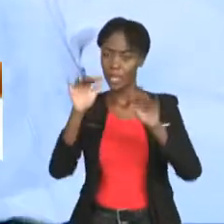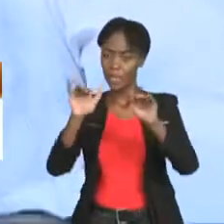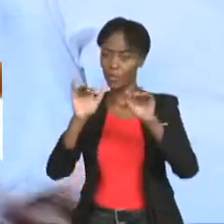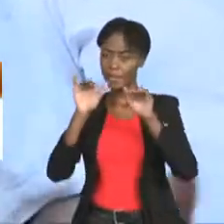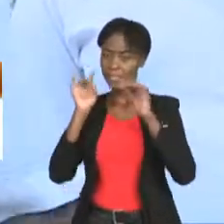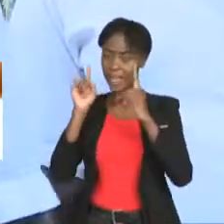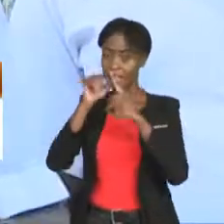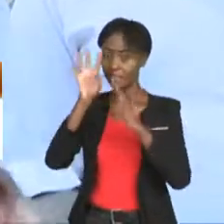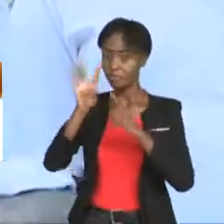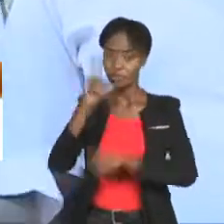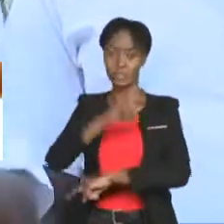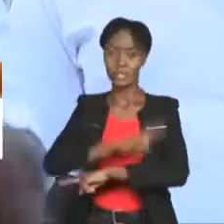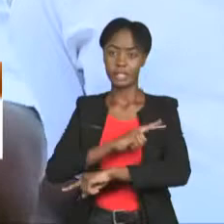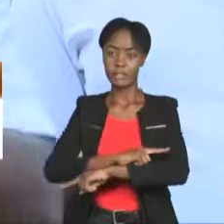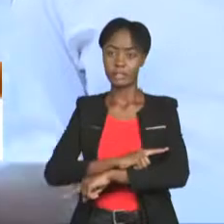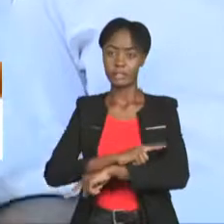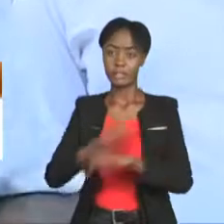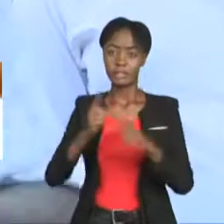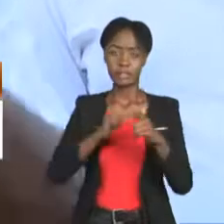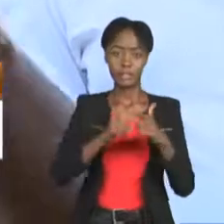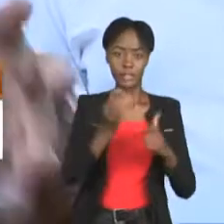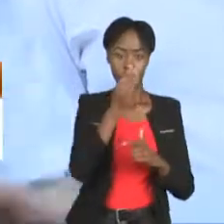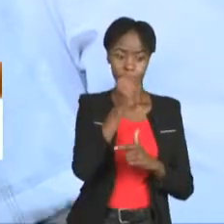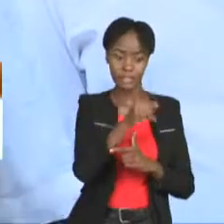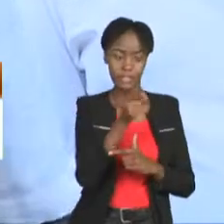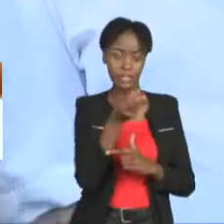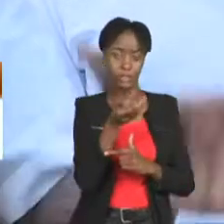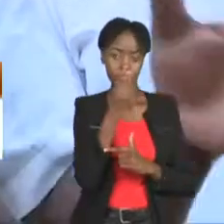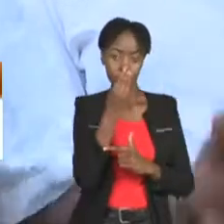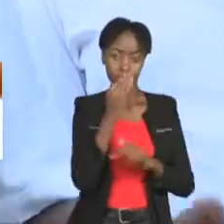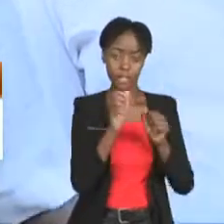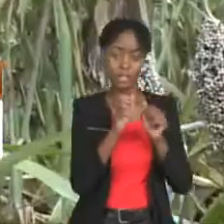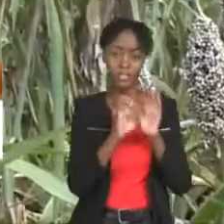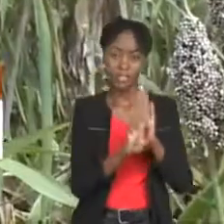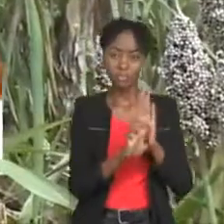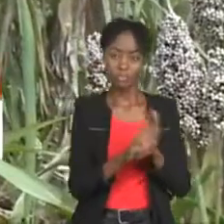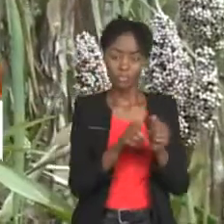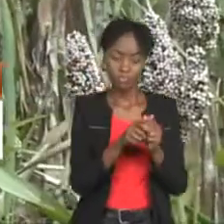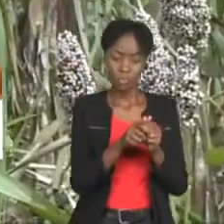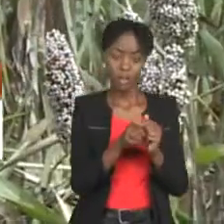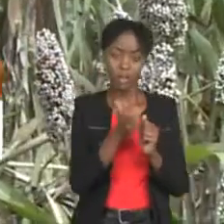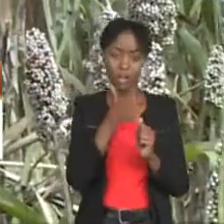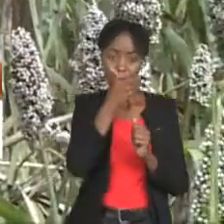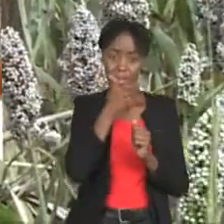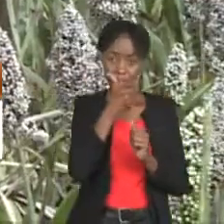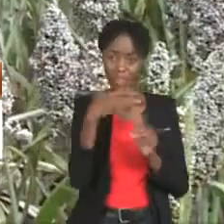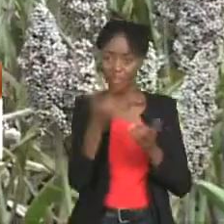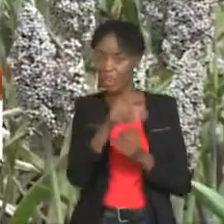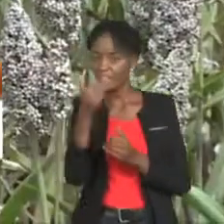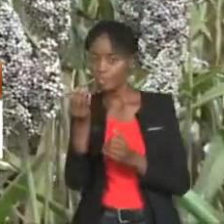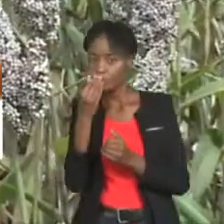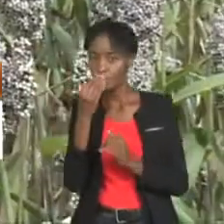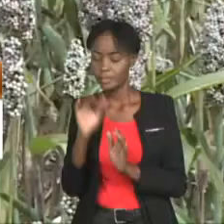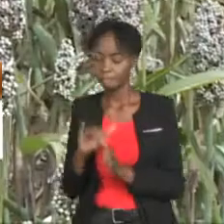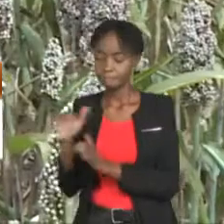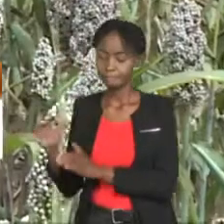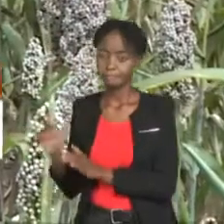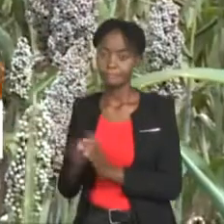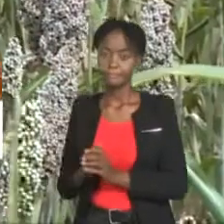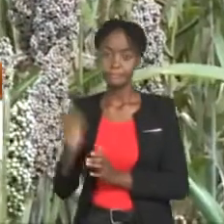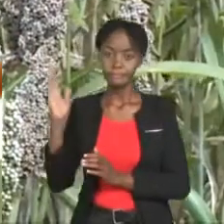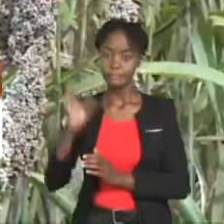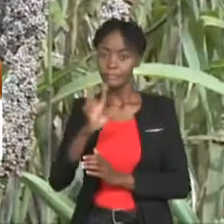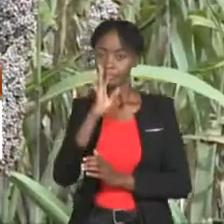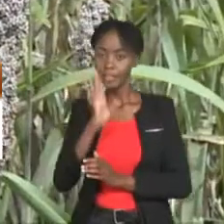4 days, 5 days before you consume, kama ni maembe, kama ni chakula yenye iko. Msemaji wa serikali Kanali Cyrus